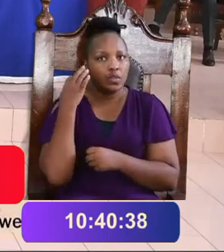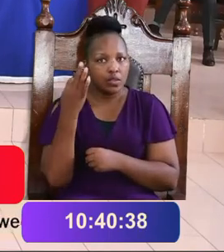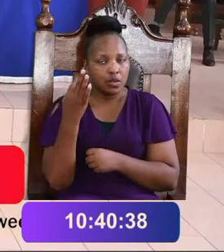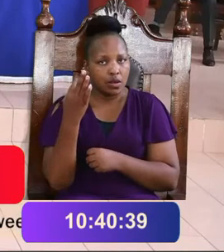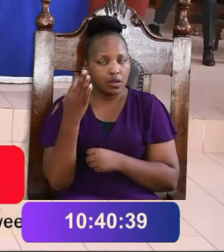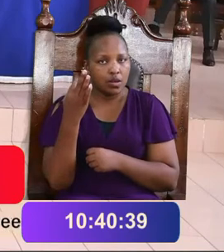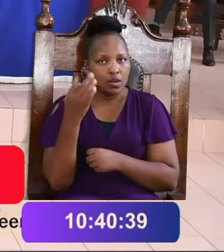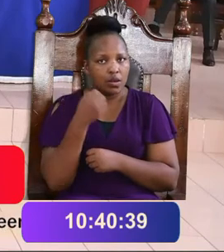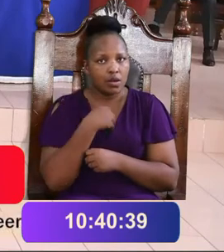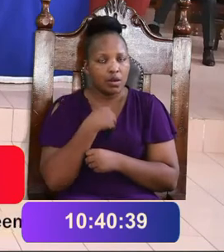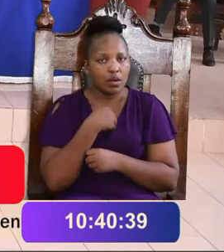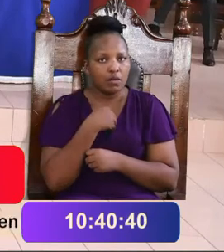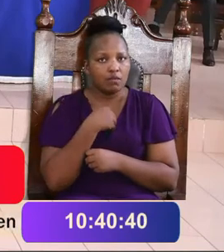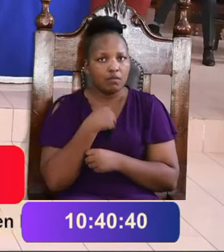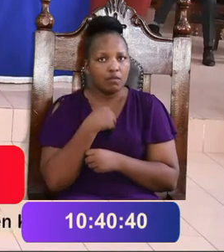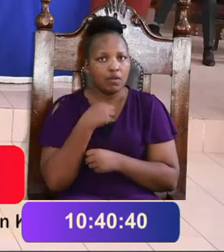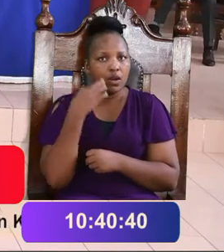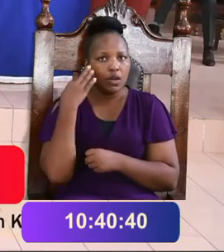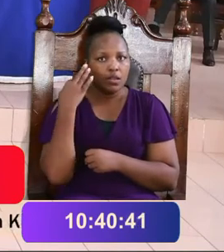akapata